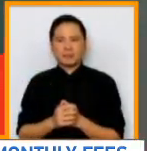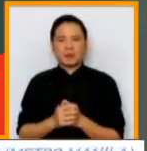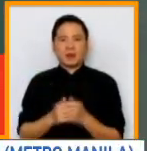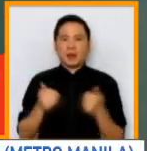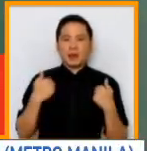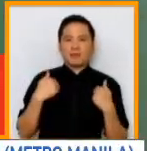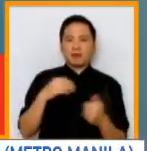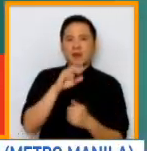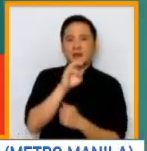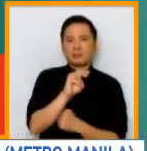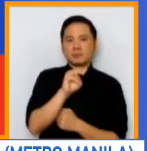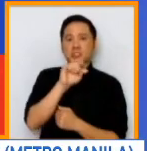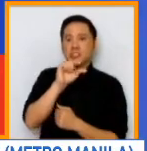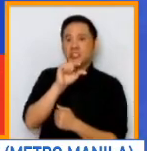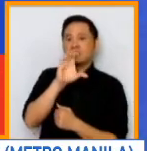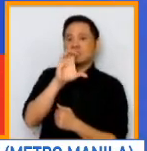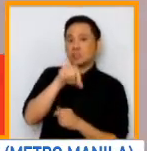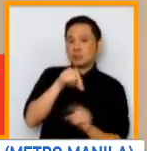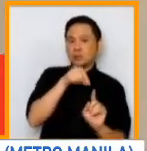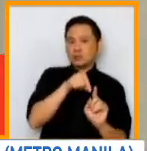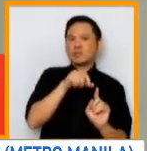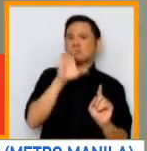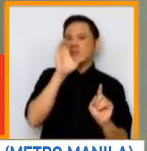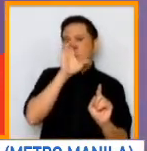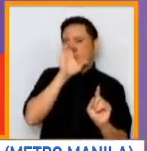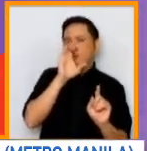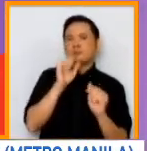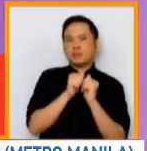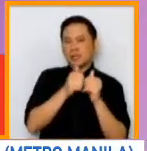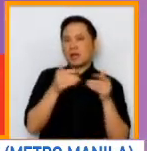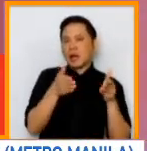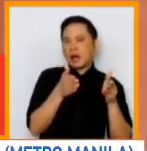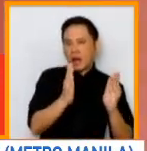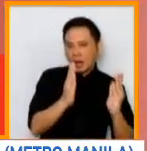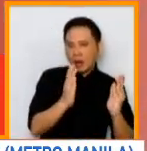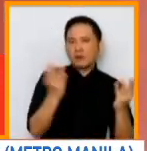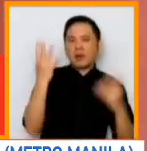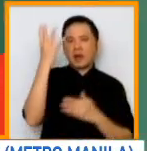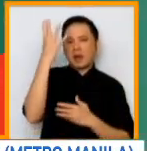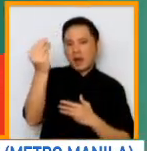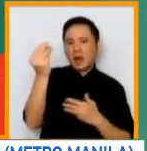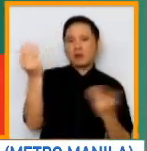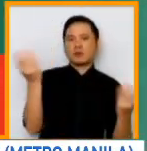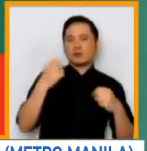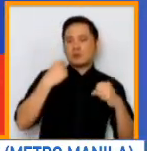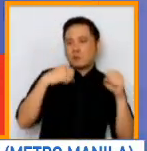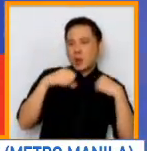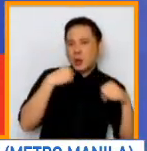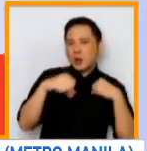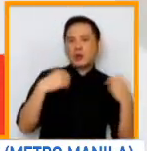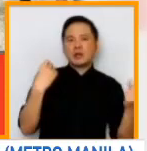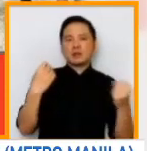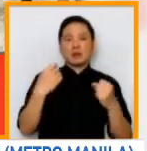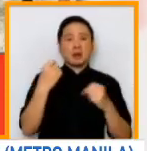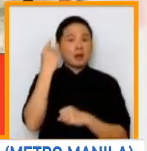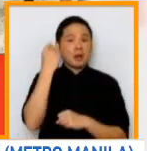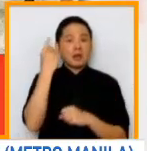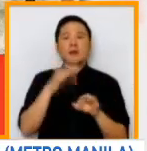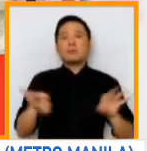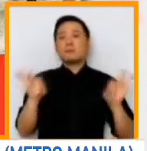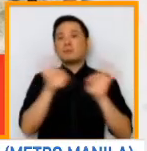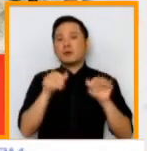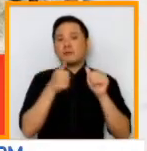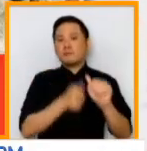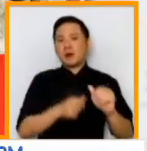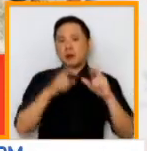Community Quarantine ang Cebu at pinapayagan naman ang outdoor non-contact sports basta't susunod sa health protocols. Sa Facebook